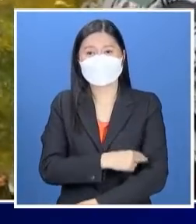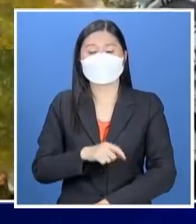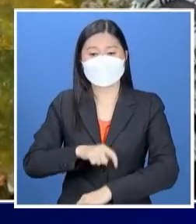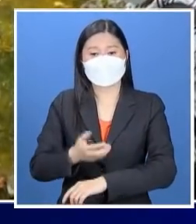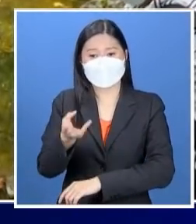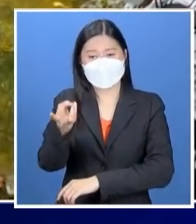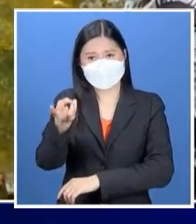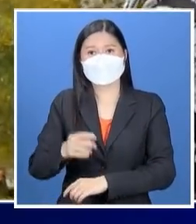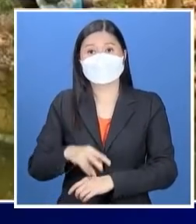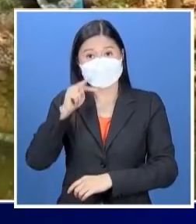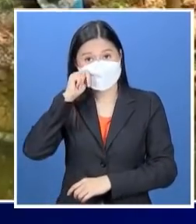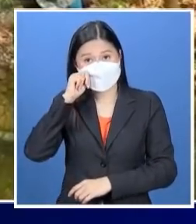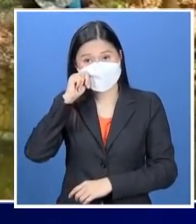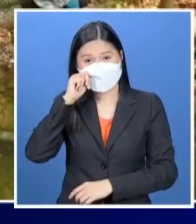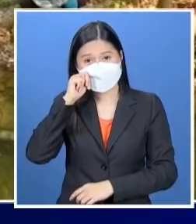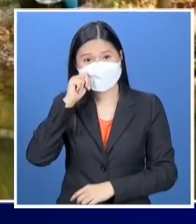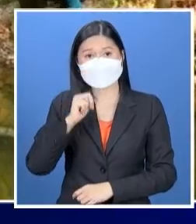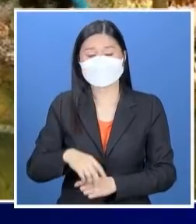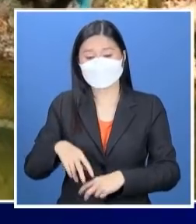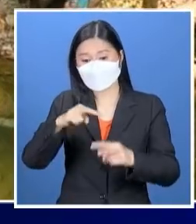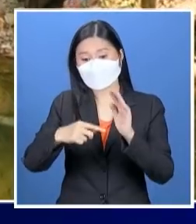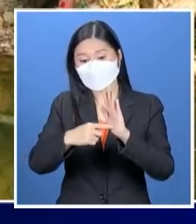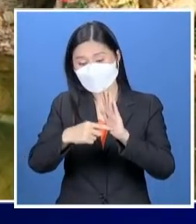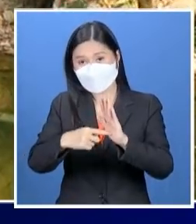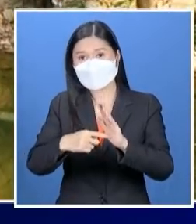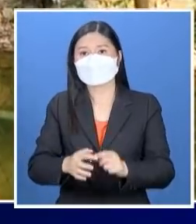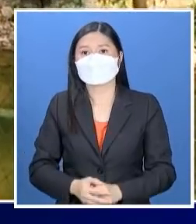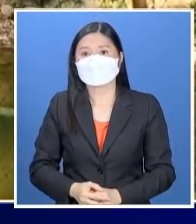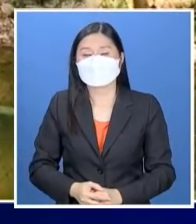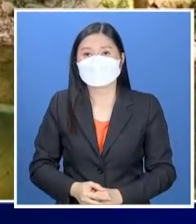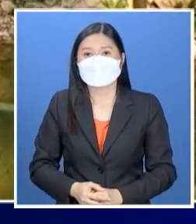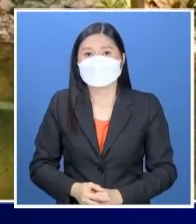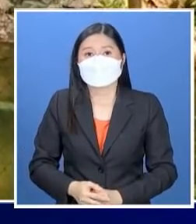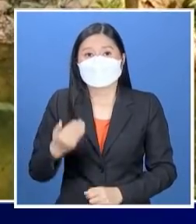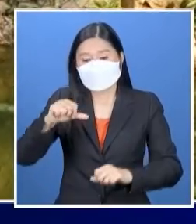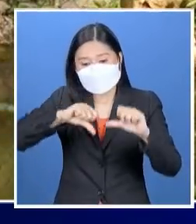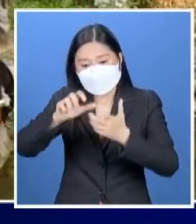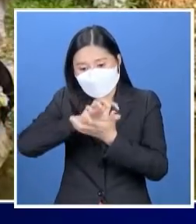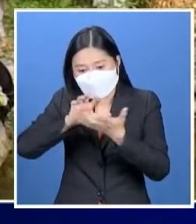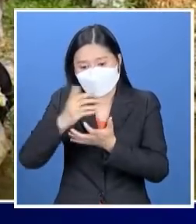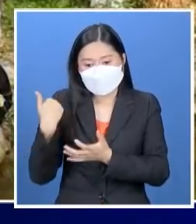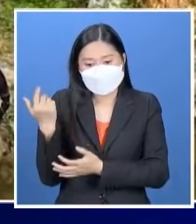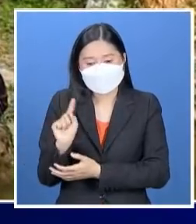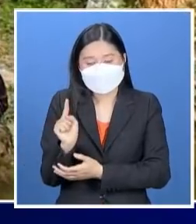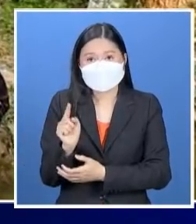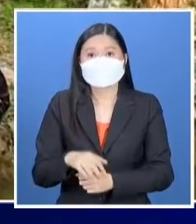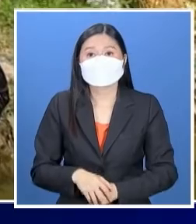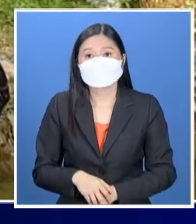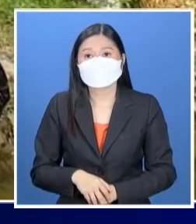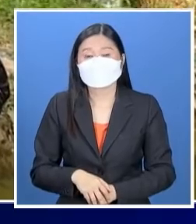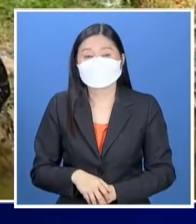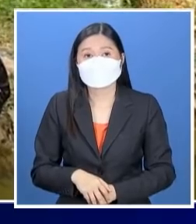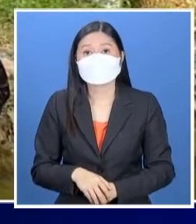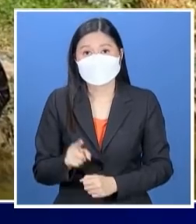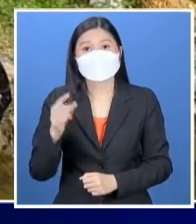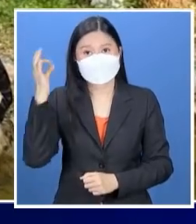าแป๊บเดียวเอาน้ำไปใส่ทำตรวจสอบตัวอย่างนะฮะเพื่อที่จะดูว่ามันมีสารปนเปื้อนอะไรหรือไม่คุณผู้ชมฮะ